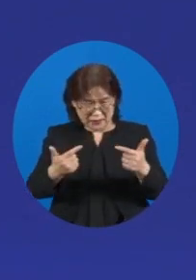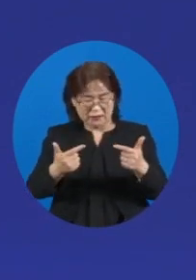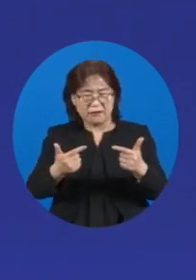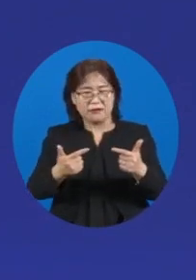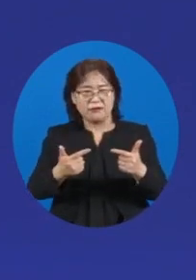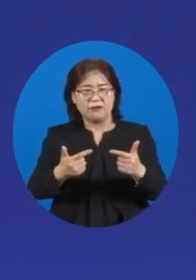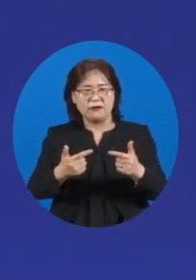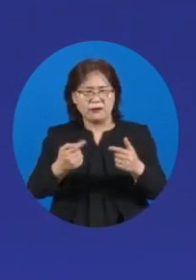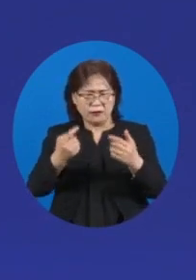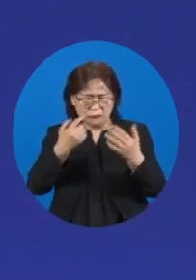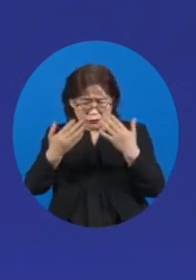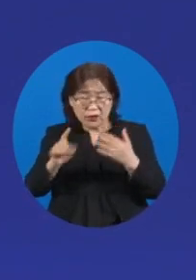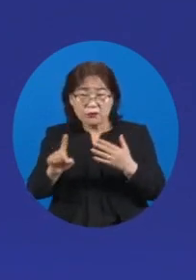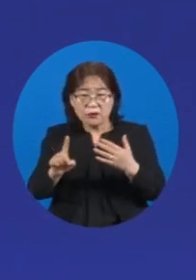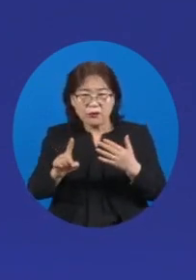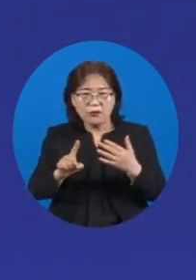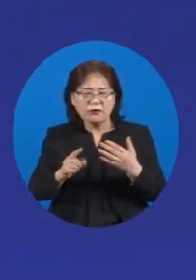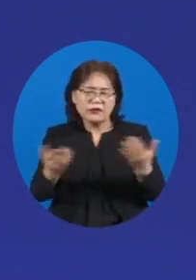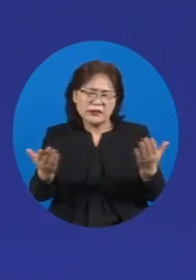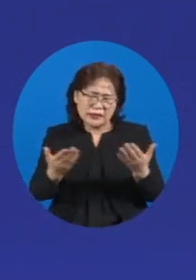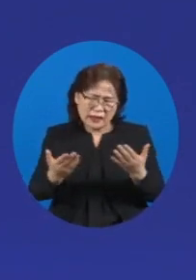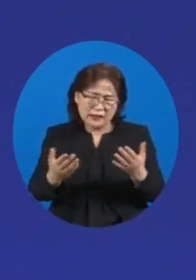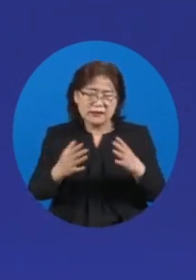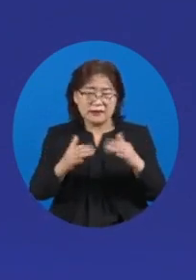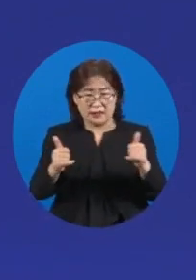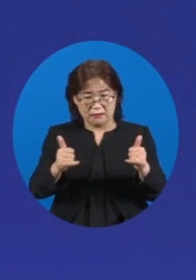1 알 수 있는 존재로 지으셨습니다